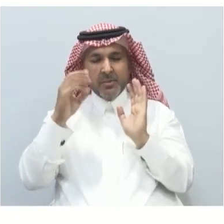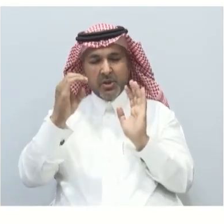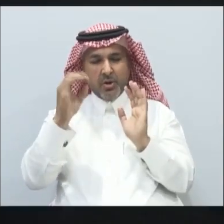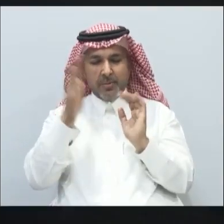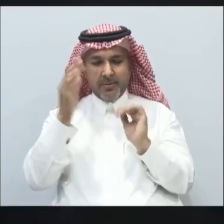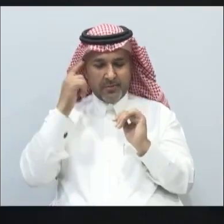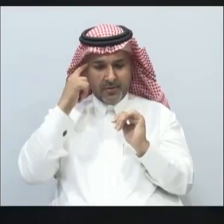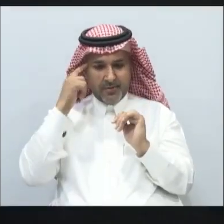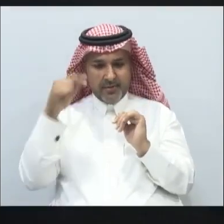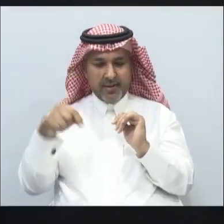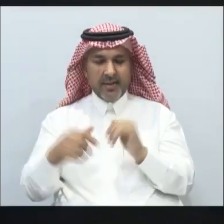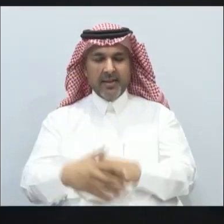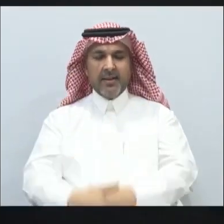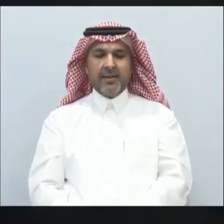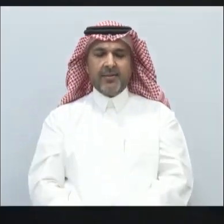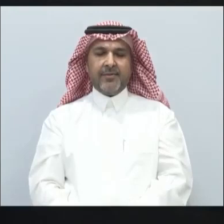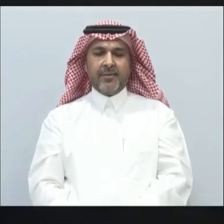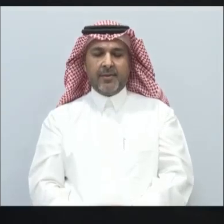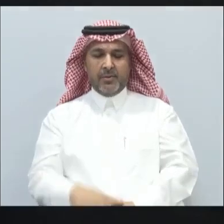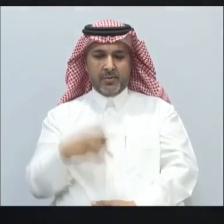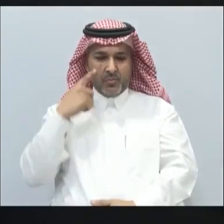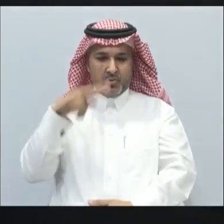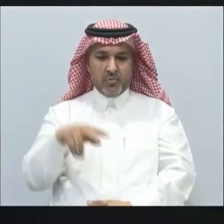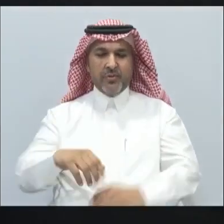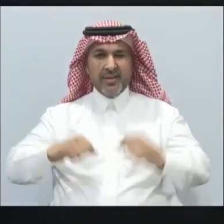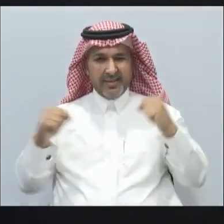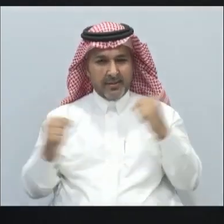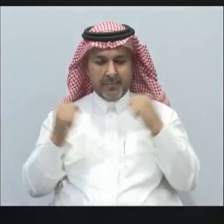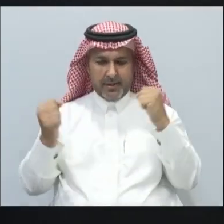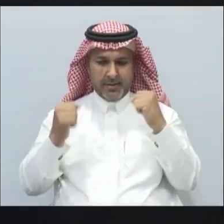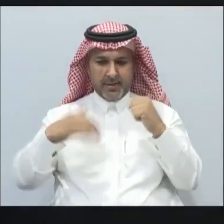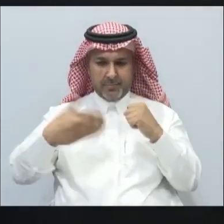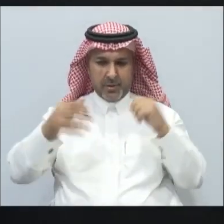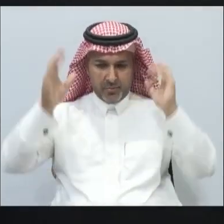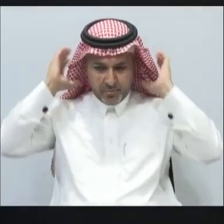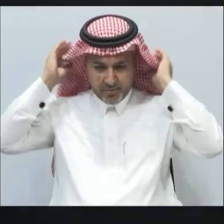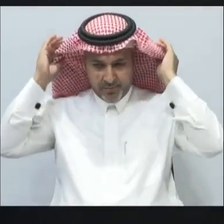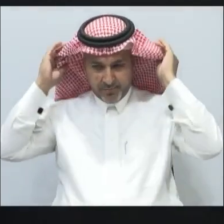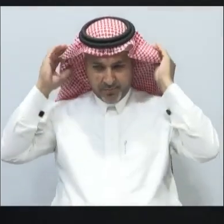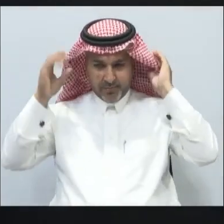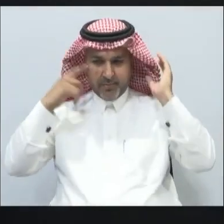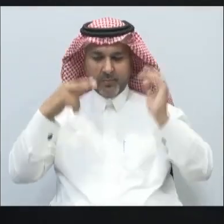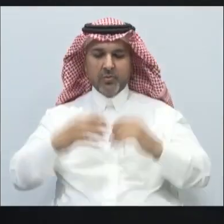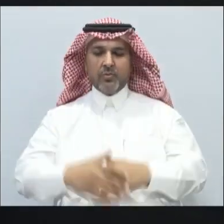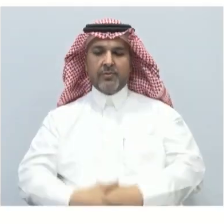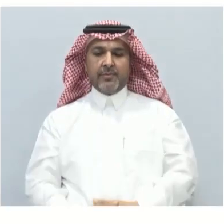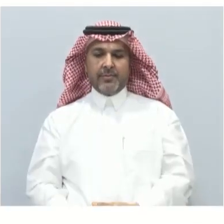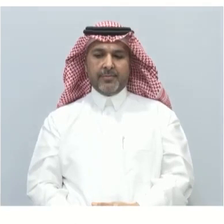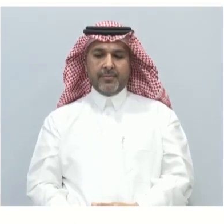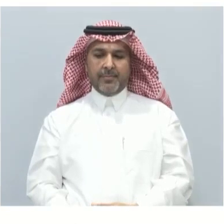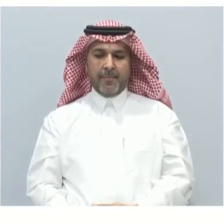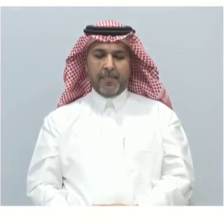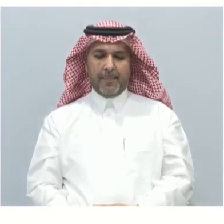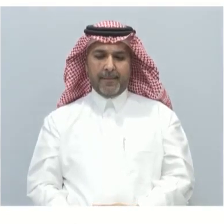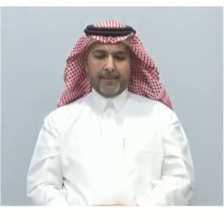اخواني الكرام واخواتي انتهينا من درسنا الثاني لكن ما يمنع ان ناخذ بعض المسائل من الكتاب ومن الاختبار التحصيلي